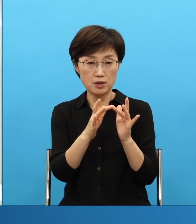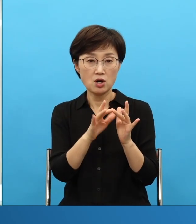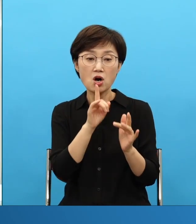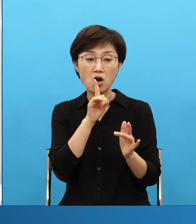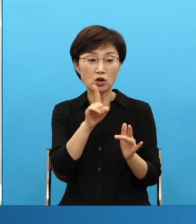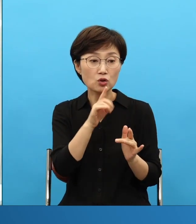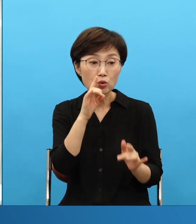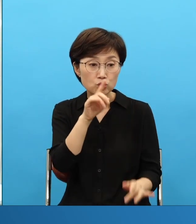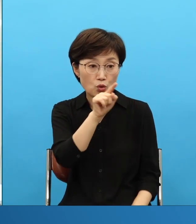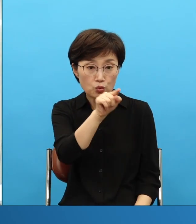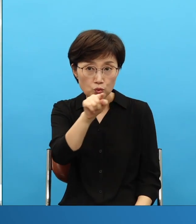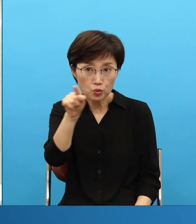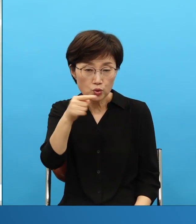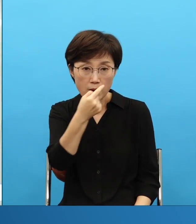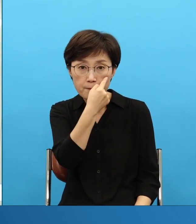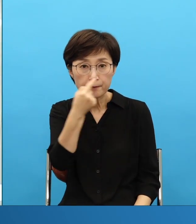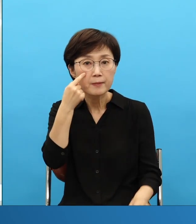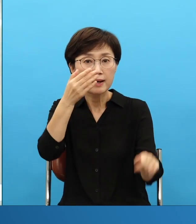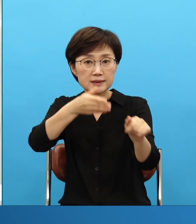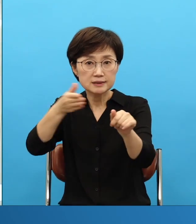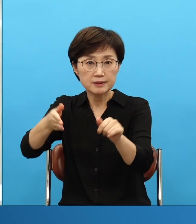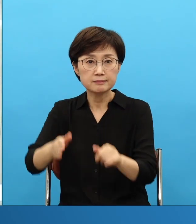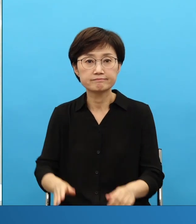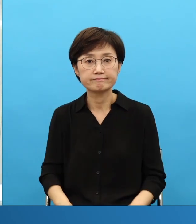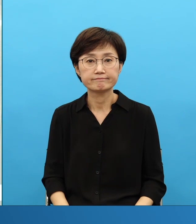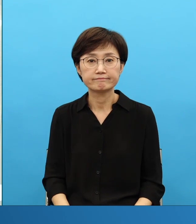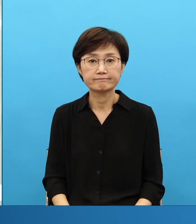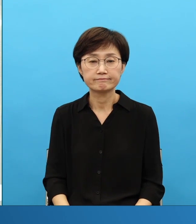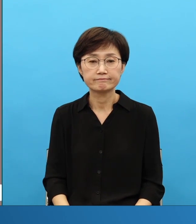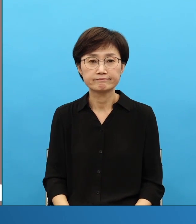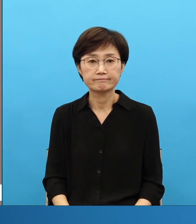언어권별 홈페이지를 통해 확인할 수 있습니다.